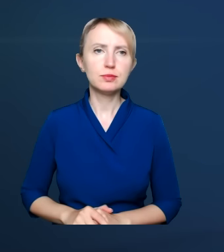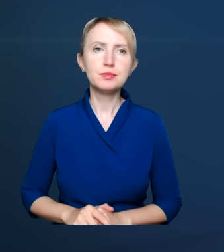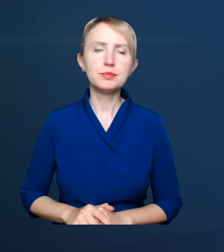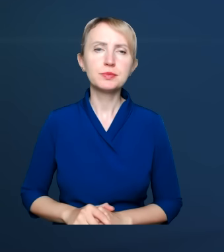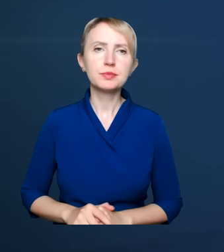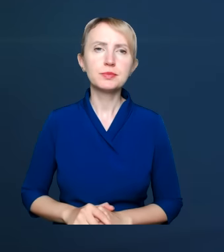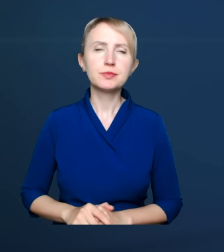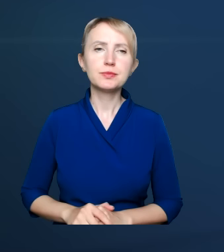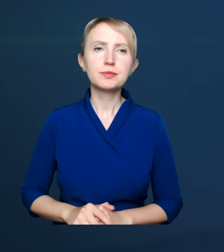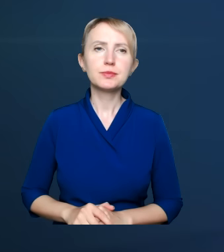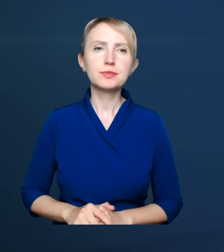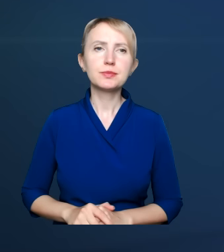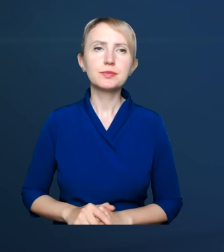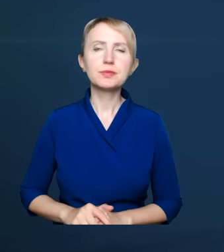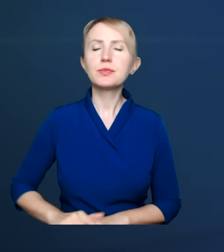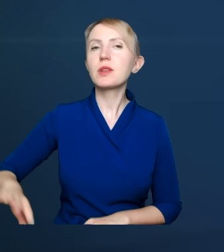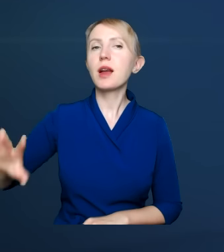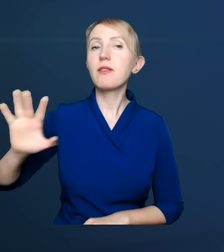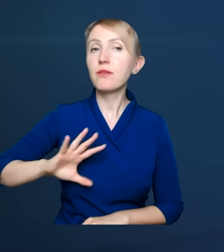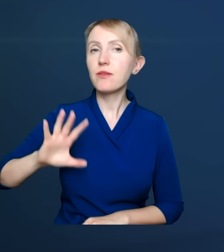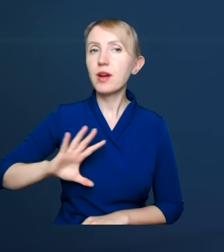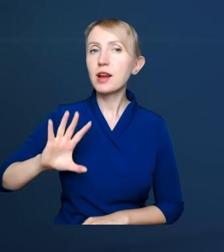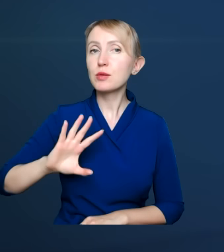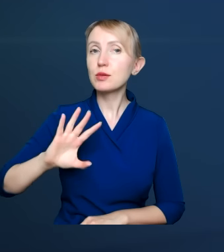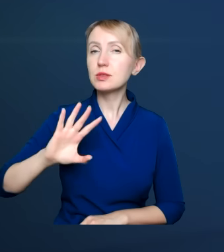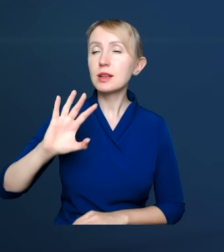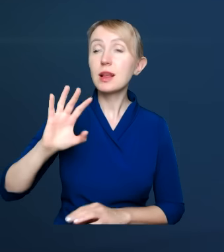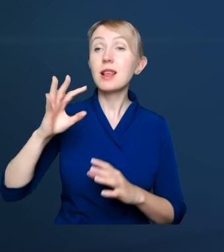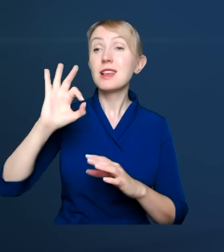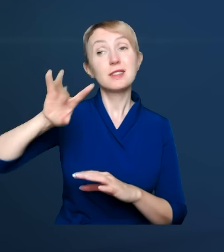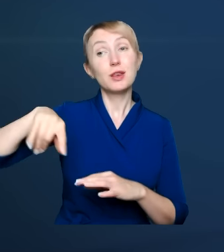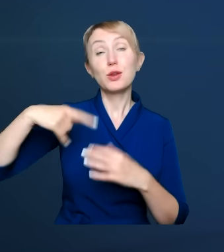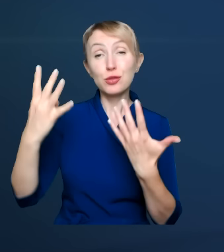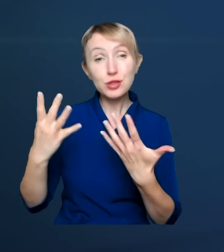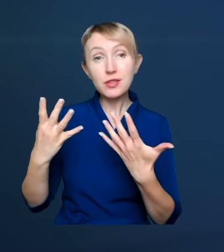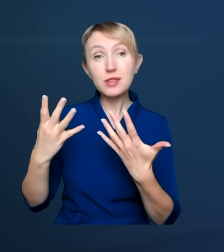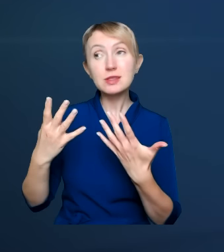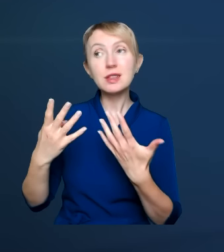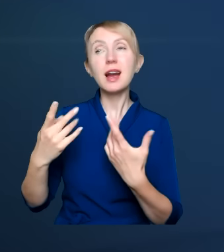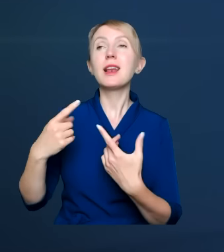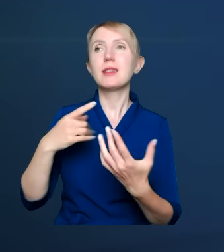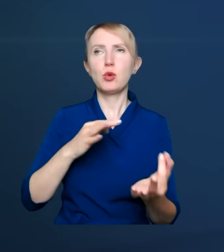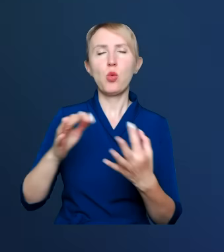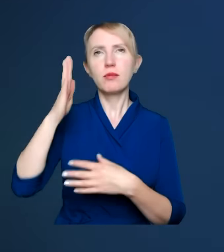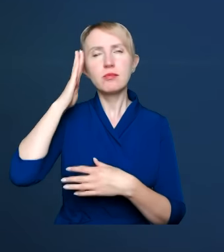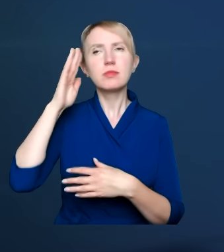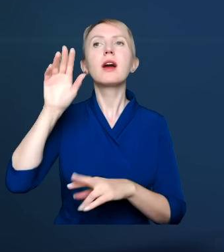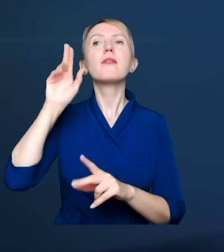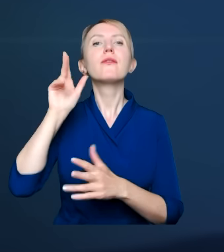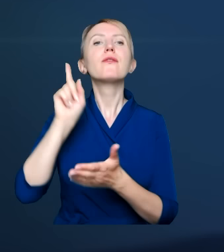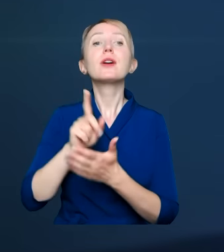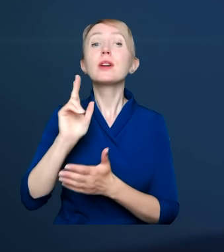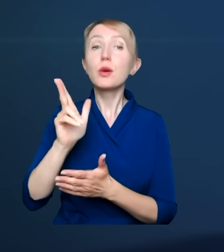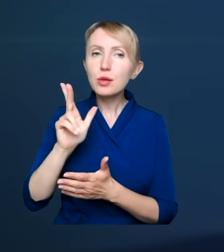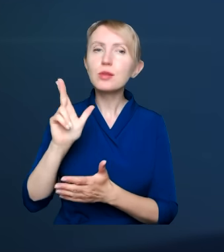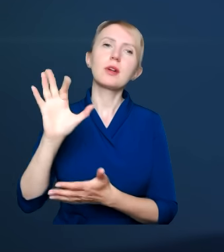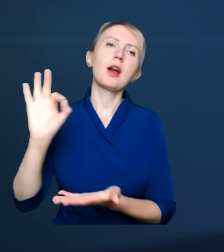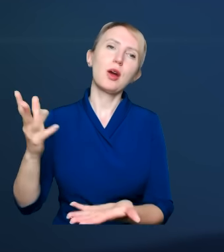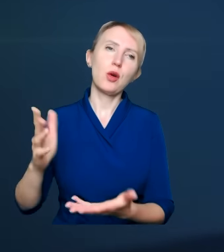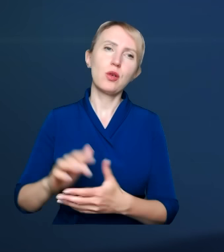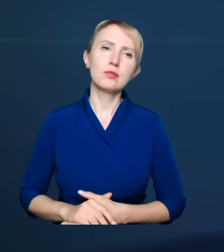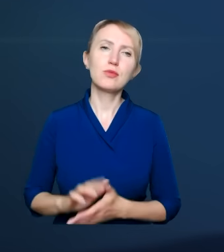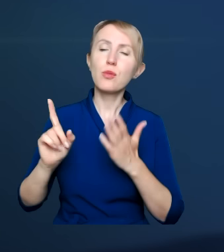nominalna wartość jest niewielka ale symboliczny sukces znaczący biorąc pod uwagę że właściwie to pierwszy raz